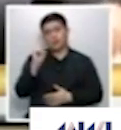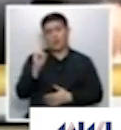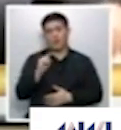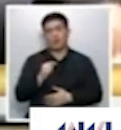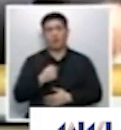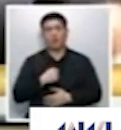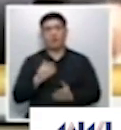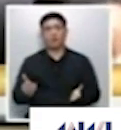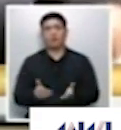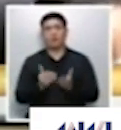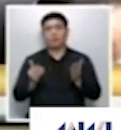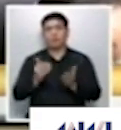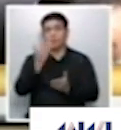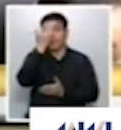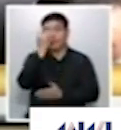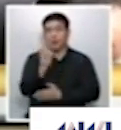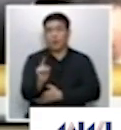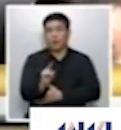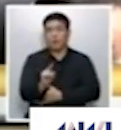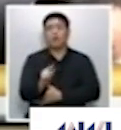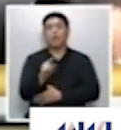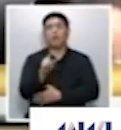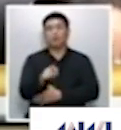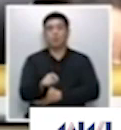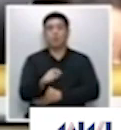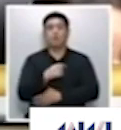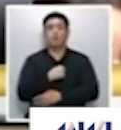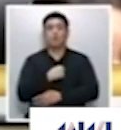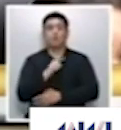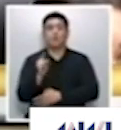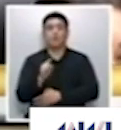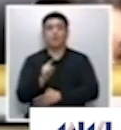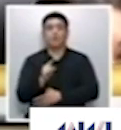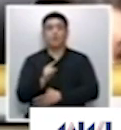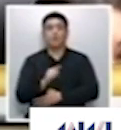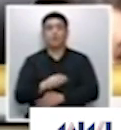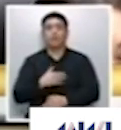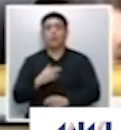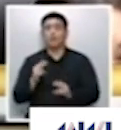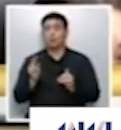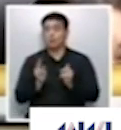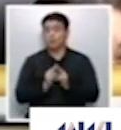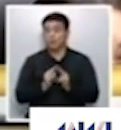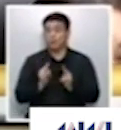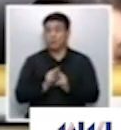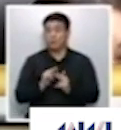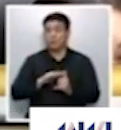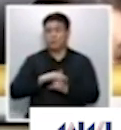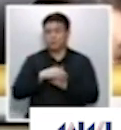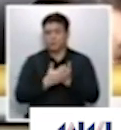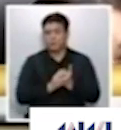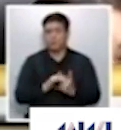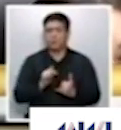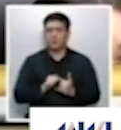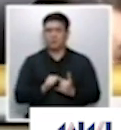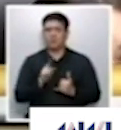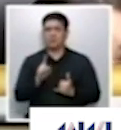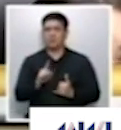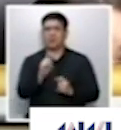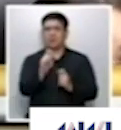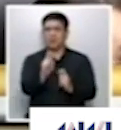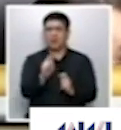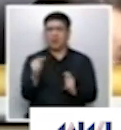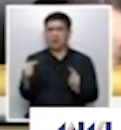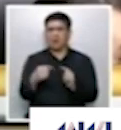ในเรื่องนี้ก็เพราะว่าการข่มขืนกระทำชำเราถือว่าเป็นอาชญากรรมทางเพศ